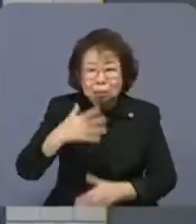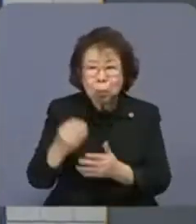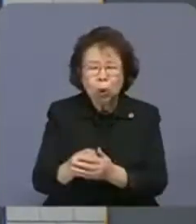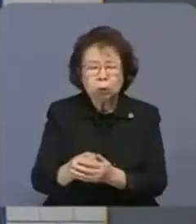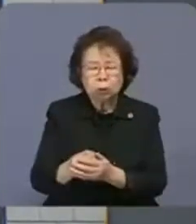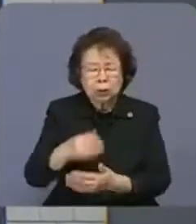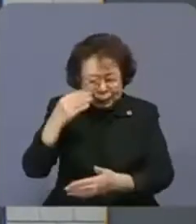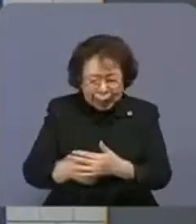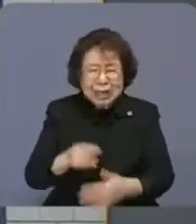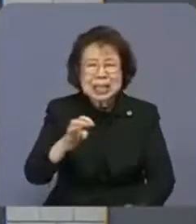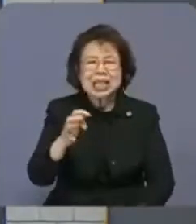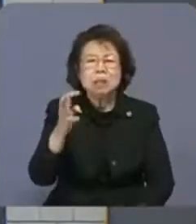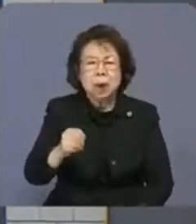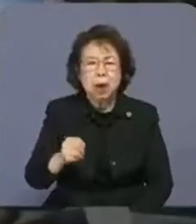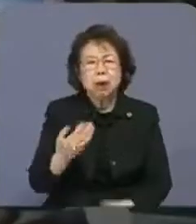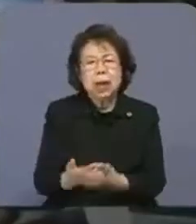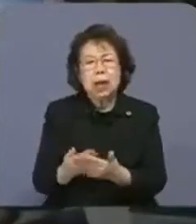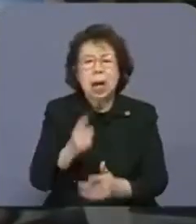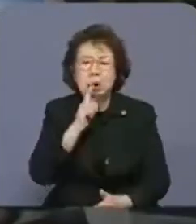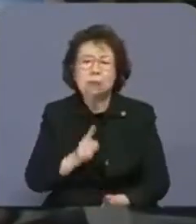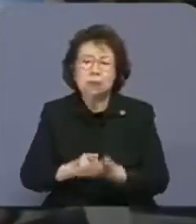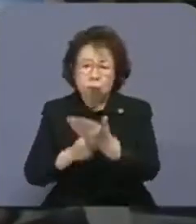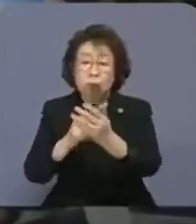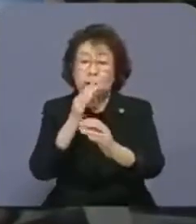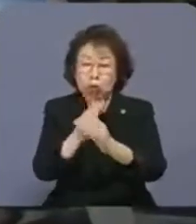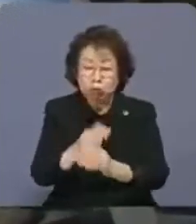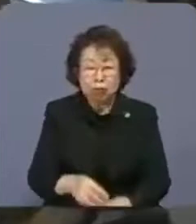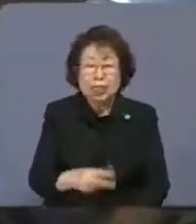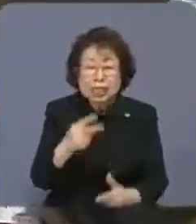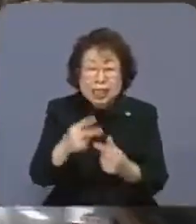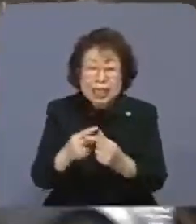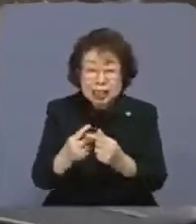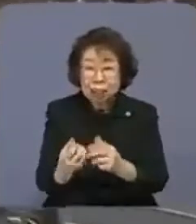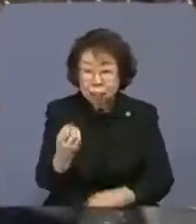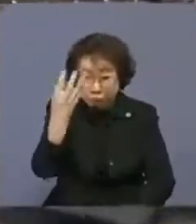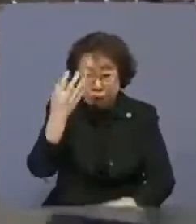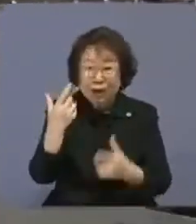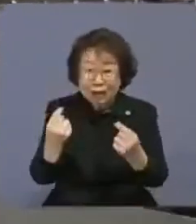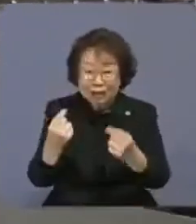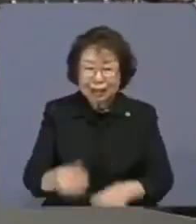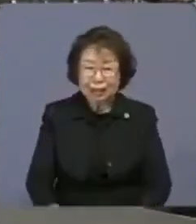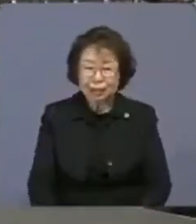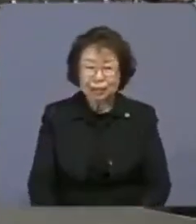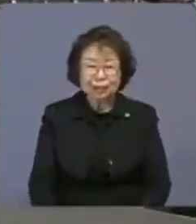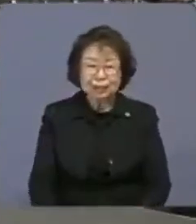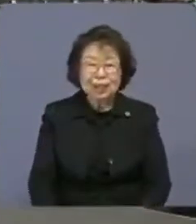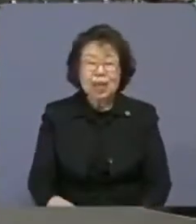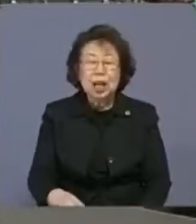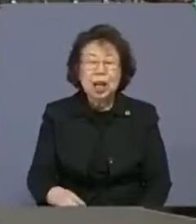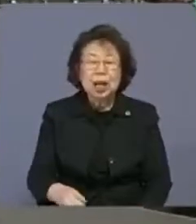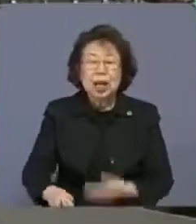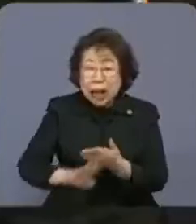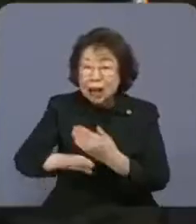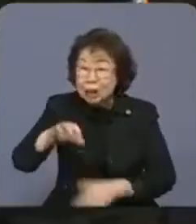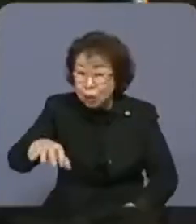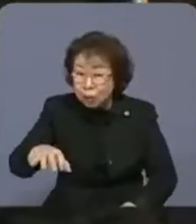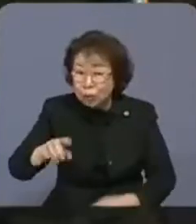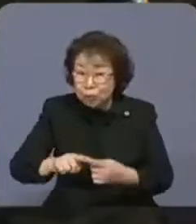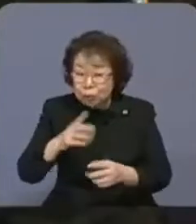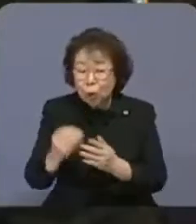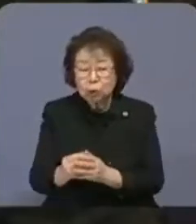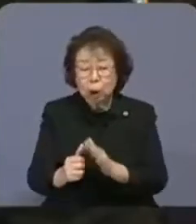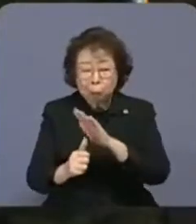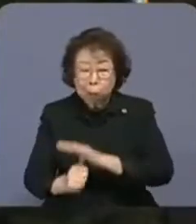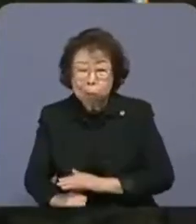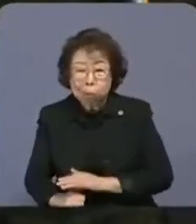40여 억 원을 지급하라 며 소송을 해 2심 까지 승소해 씁니다 학교 법인 동악 수기 2심 판결에 불복해